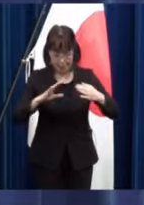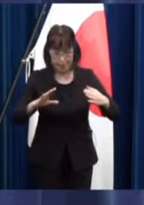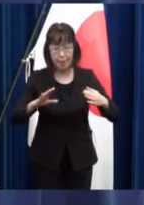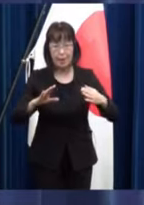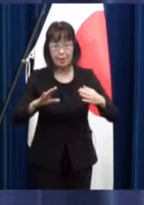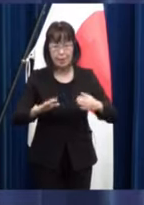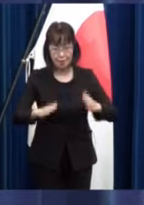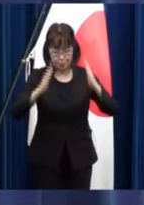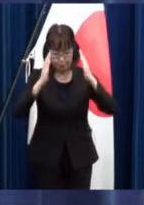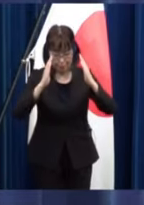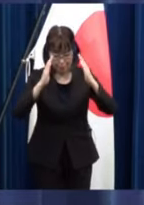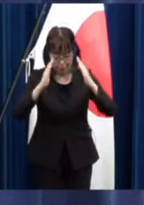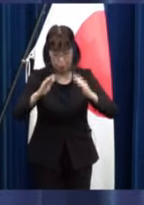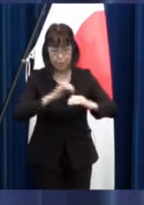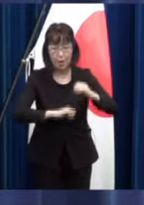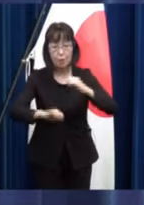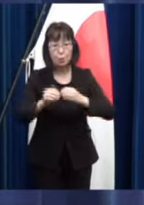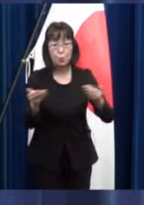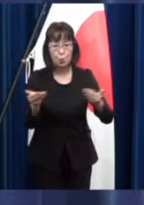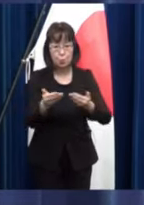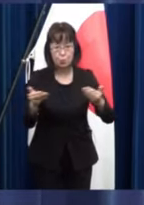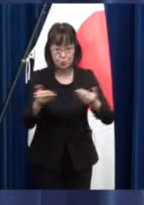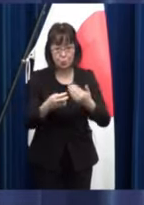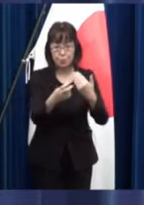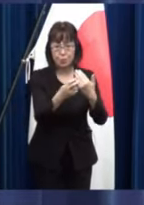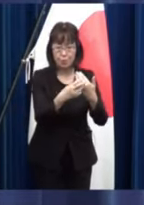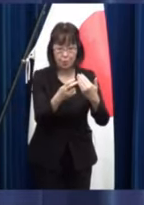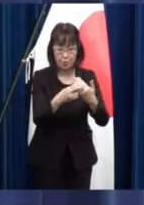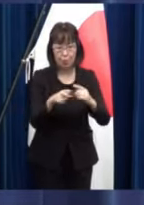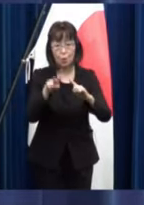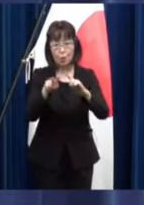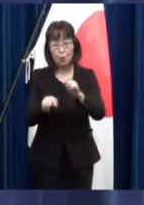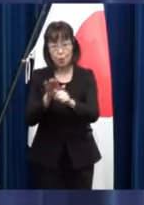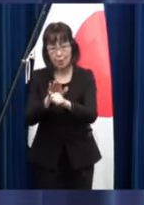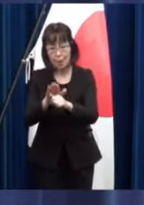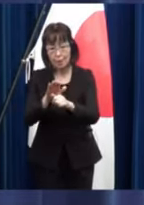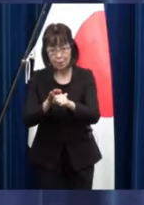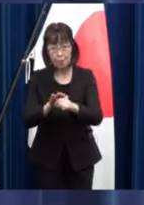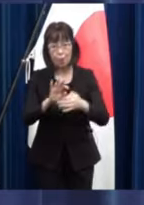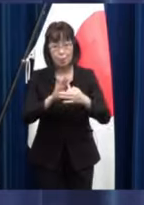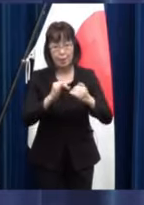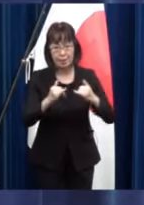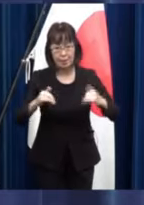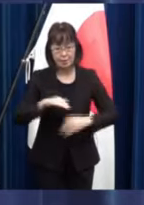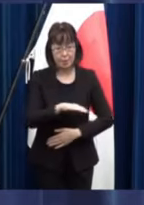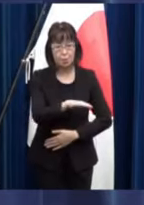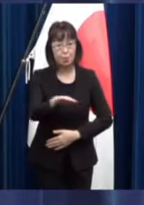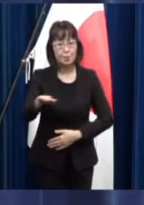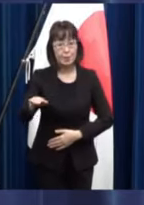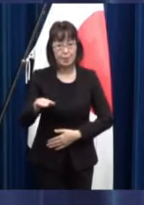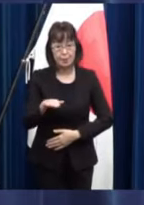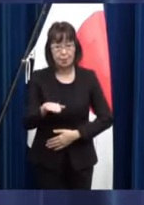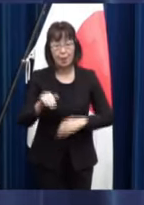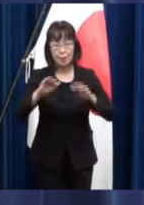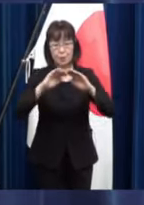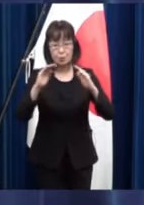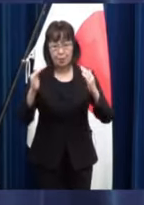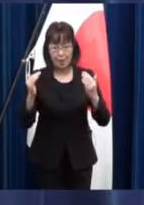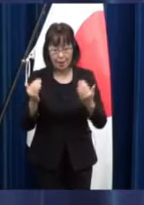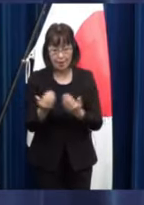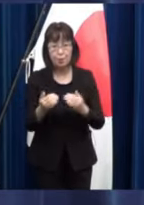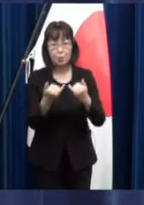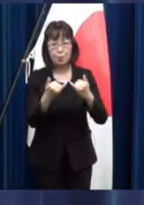取り組んでおられる医療、介護関係者はじめとするすべての方々